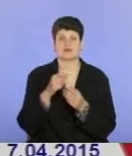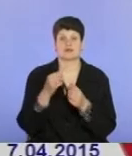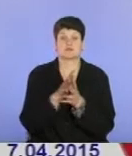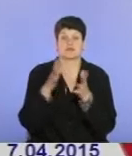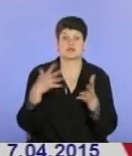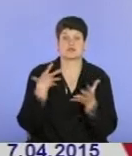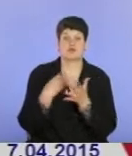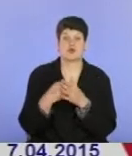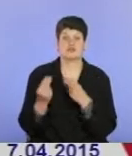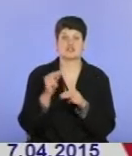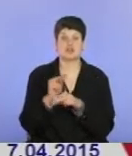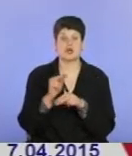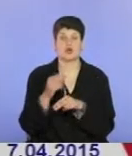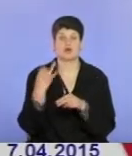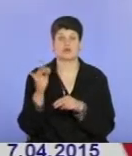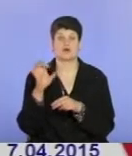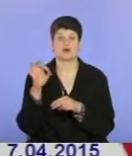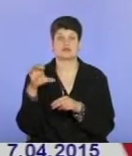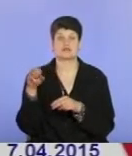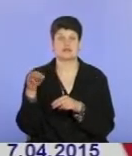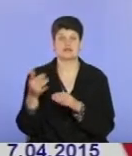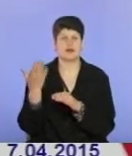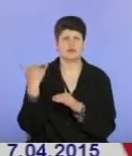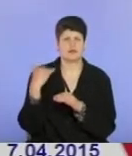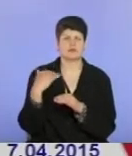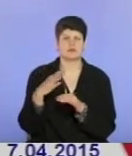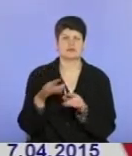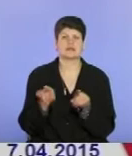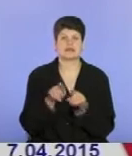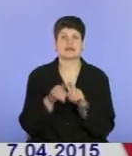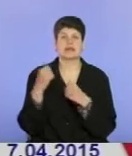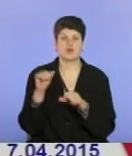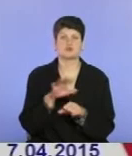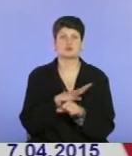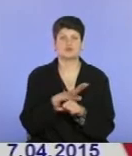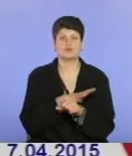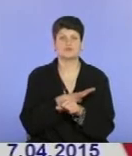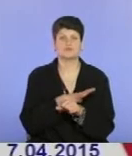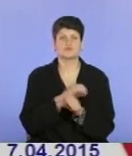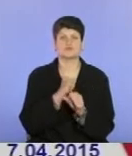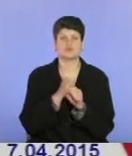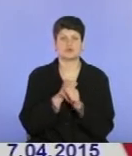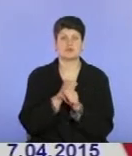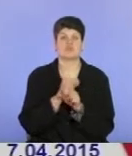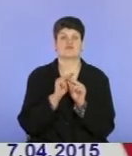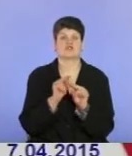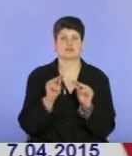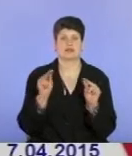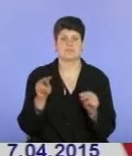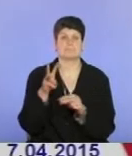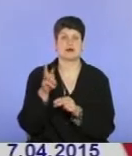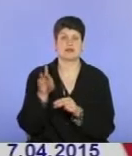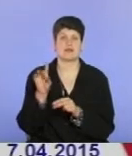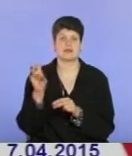вчителя Йосифа осташинського до цього такі такий рекорпус встановлений вчителем Мар'яни